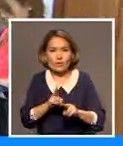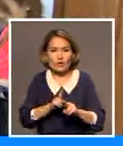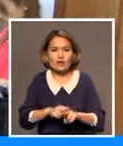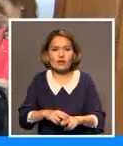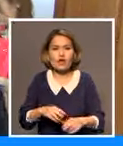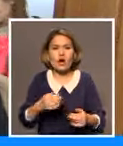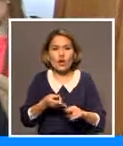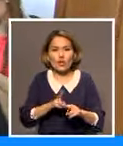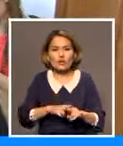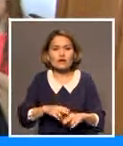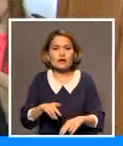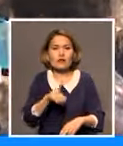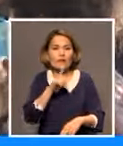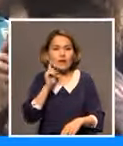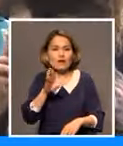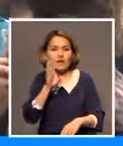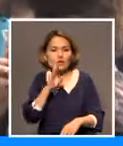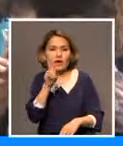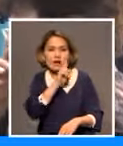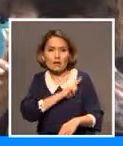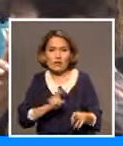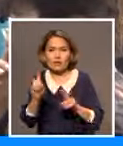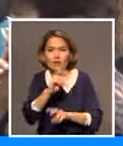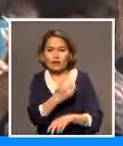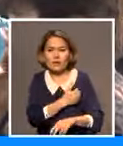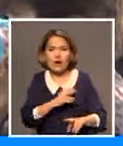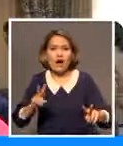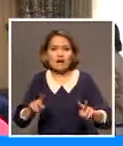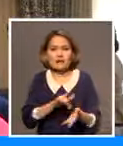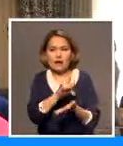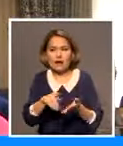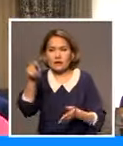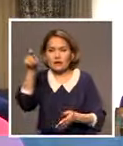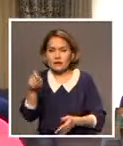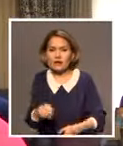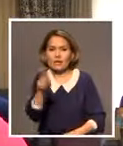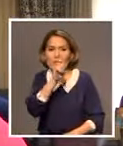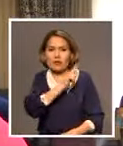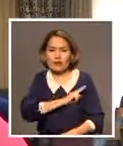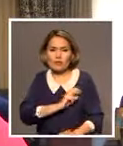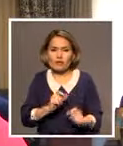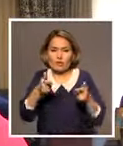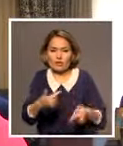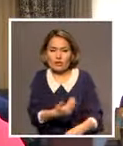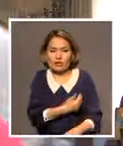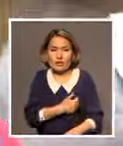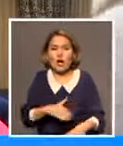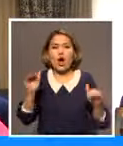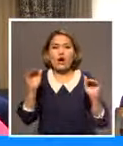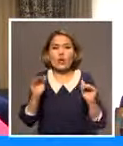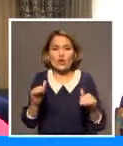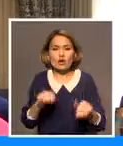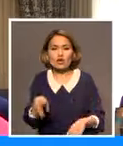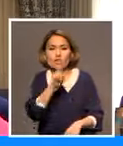жалғас та бар. Ол арқалықта оқу бітірген. Ендігі мақсаты астаналық болу. Колледжге мұғалім болып жұмысқа кіргім келеді. Бұл